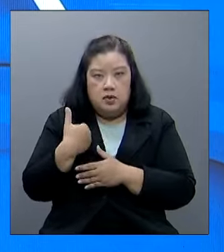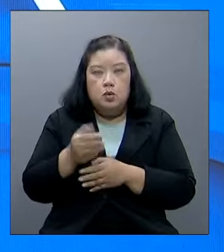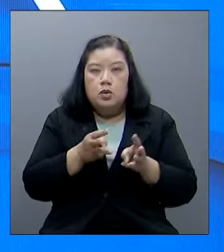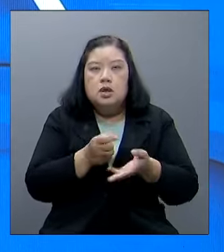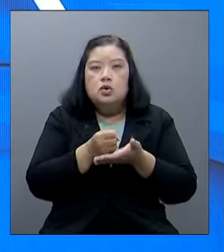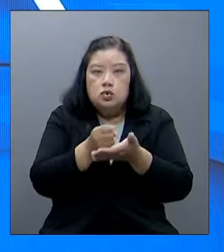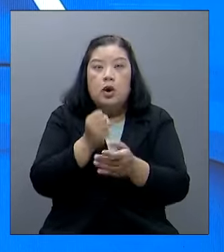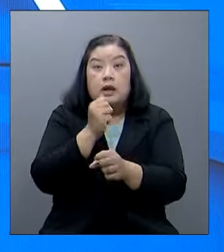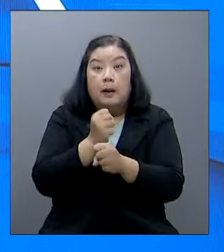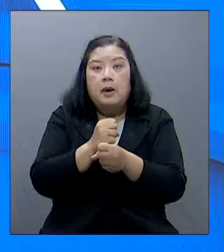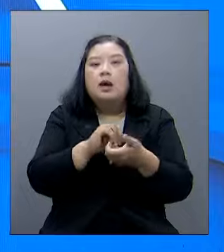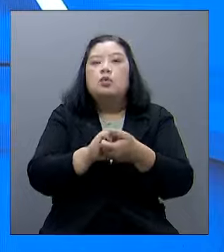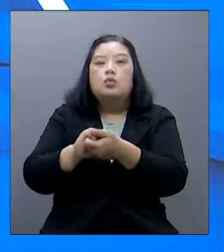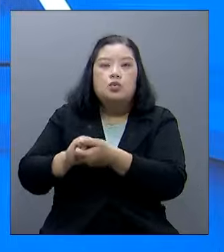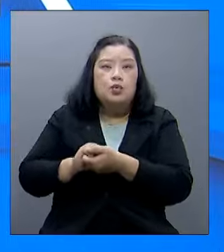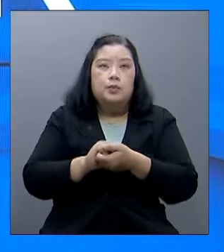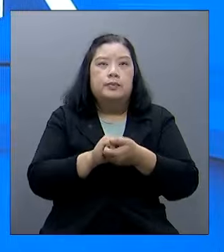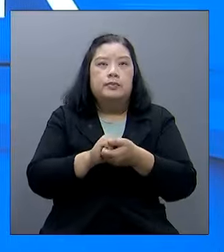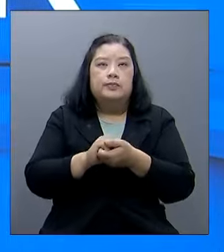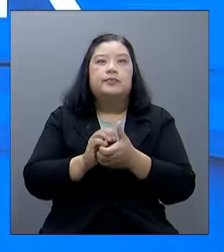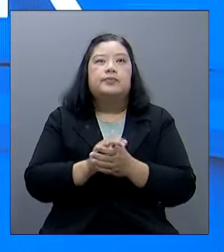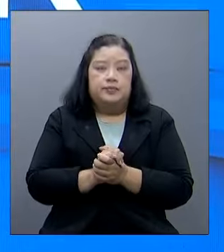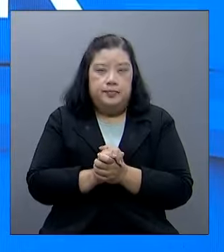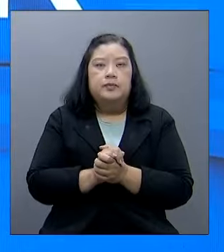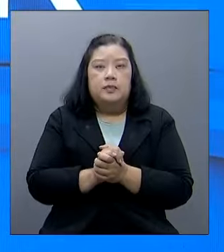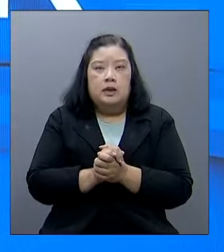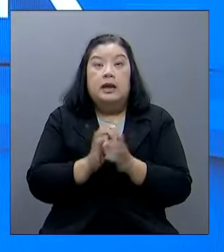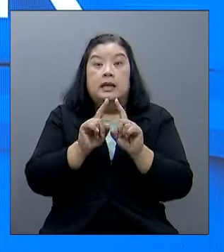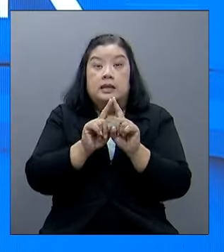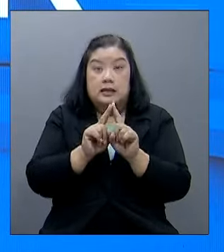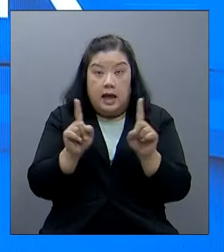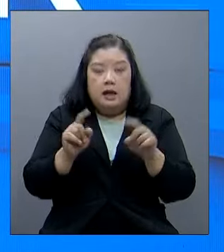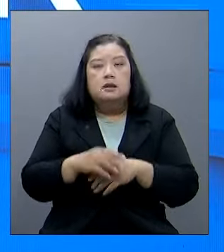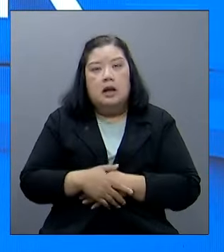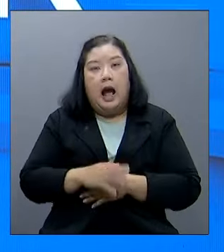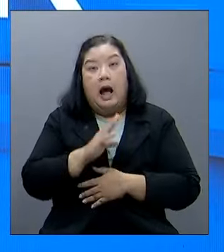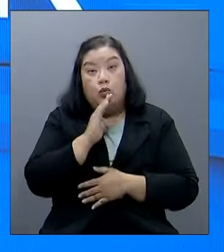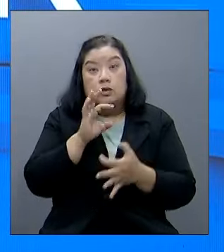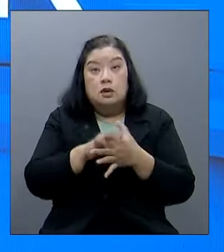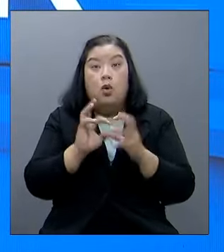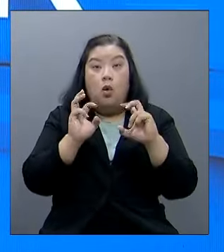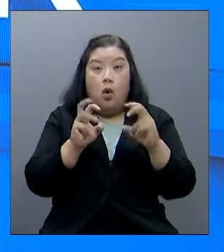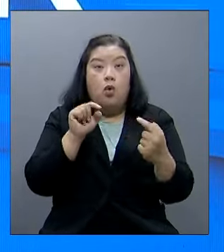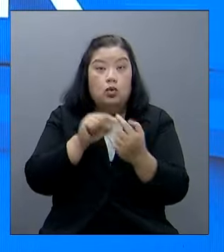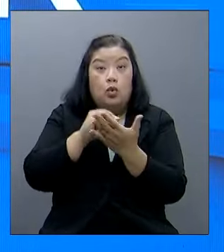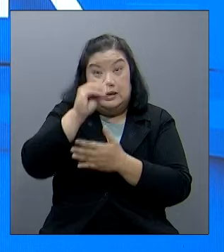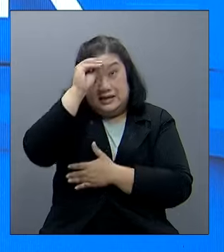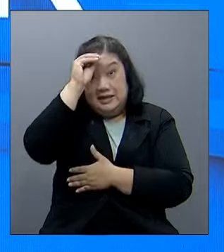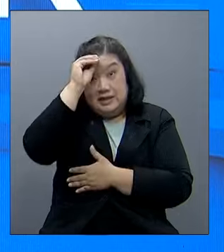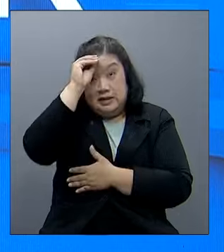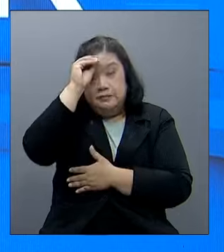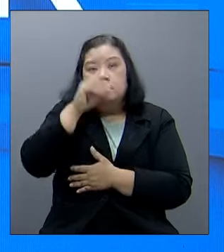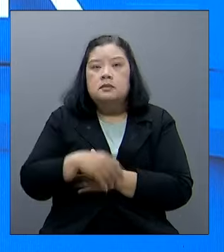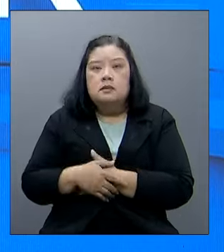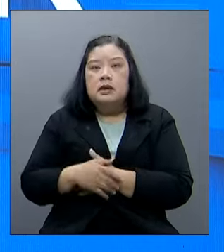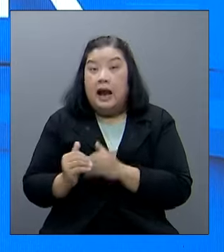แล้วก็ทำงานแบบบูรณาการไปพร้อมๆกันค่ะแต่ถ้าเกิดพูดถึงนะคะในเรื่องของภาคการศึกษาณวันนี้เราไม่ได้พูดถึงความเหลื่อมล้ำเฉพาะ